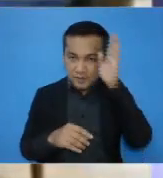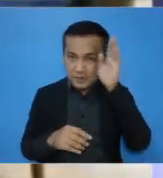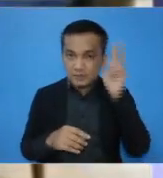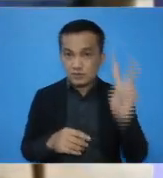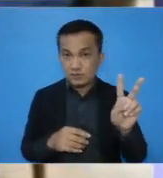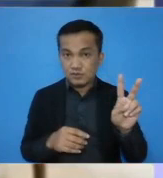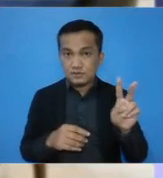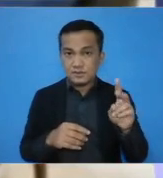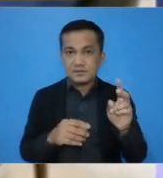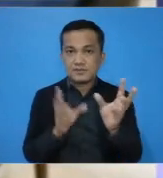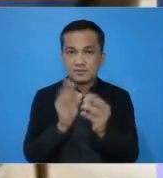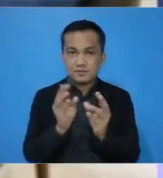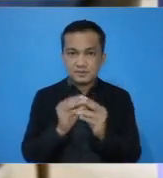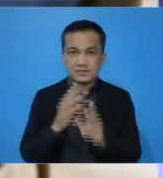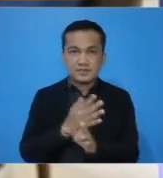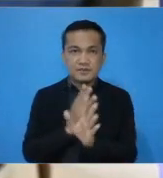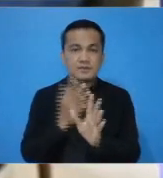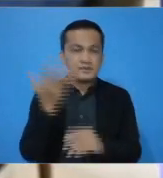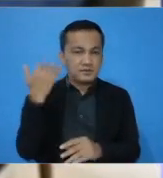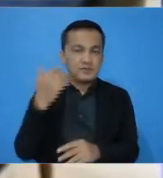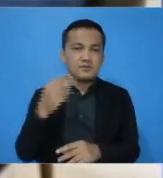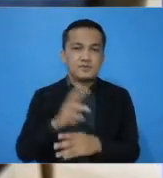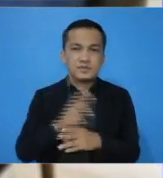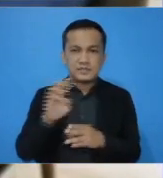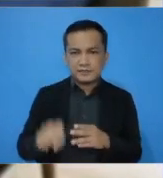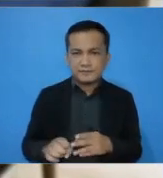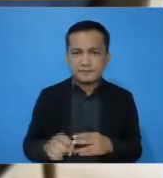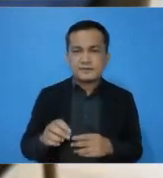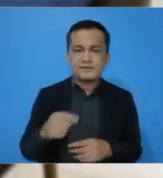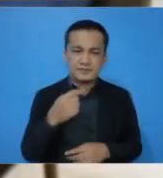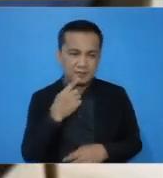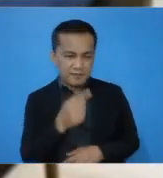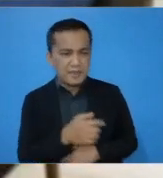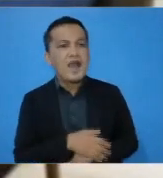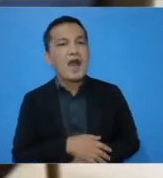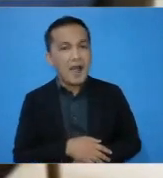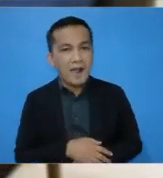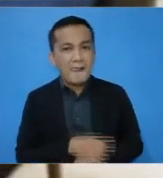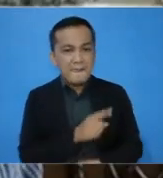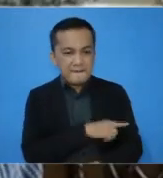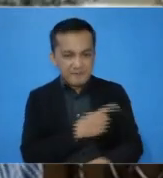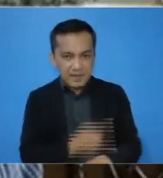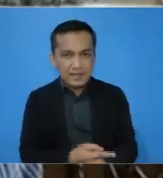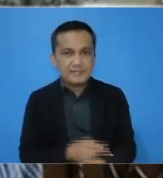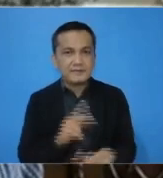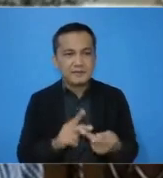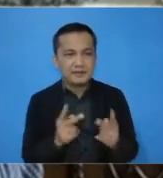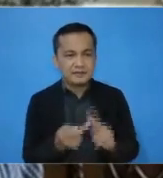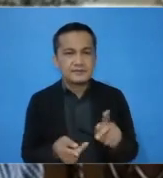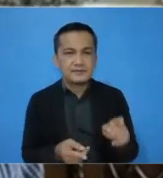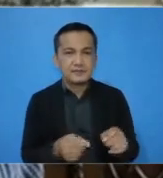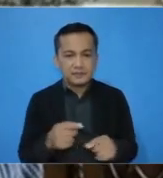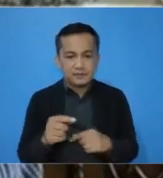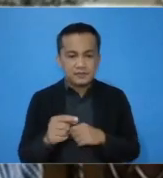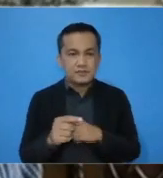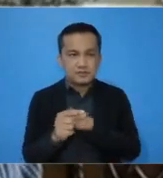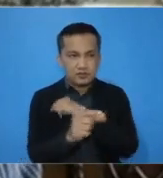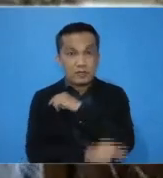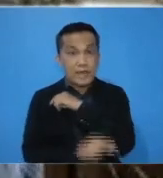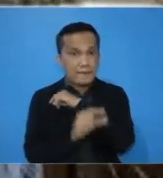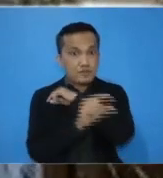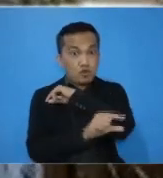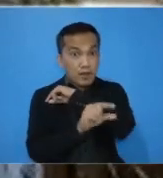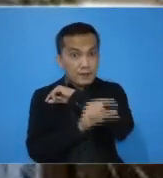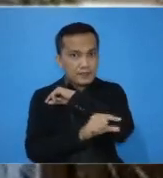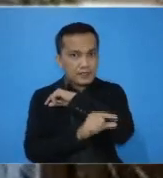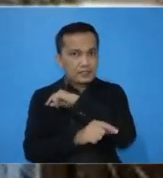Davao City noong weekend. Tingin ni Manhit, malakas ang tambalang ito. Geographically, it's a good strategy for them